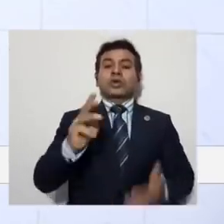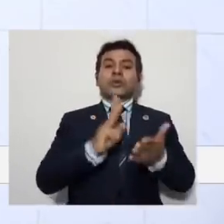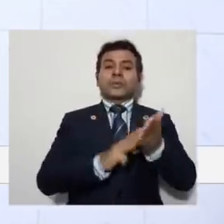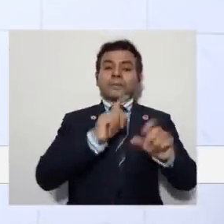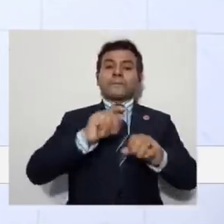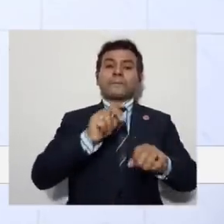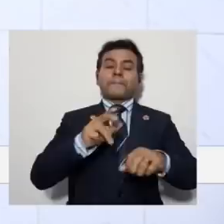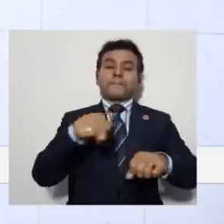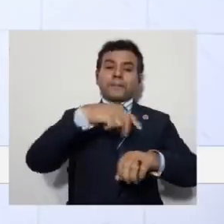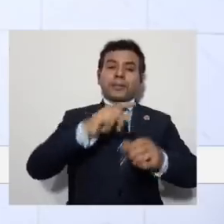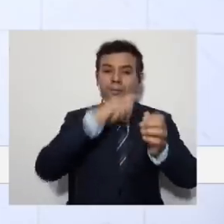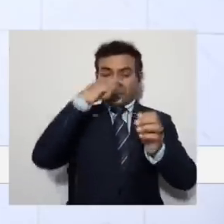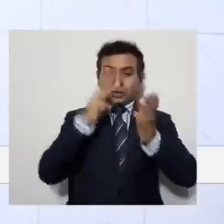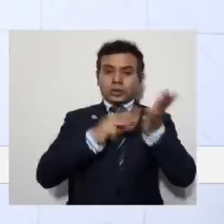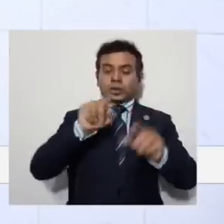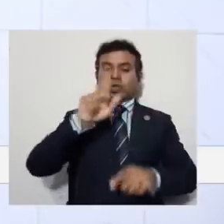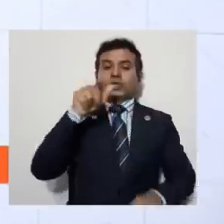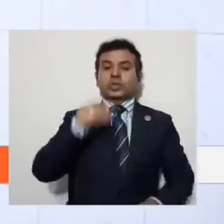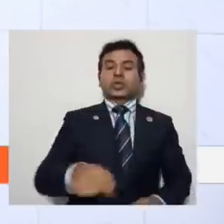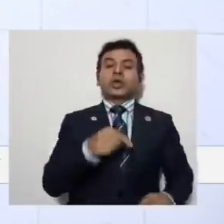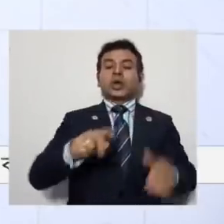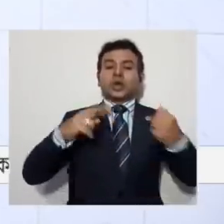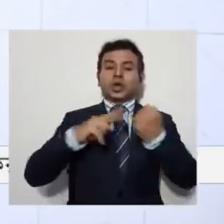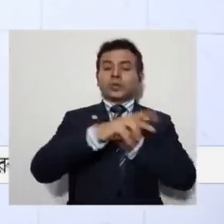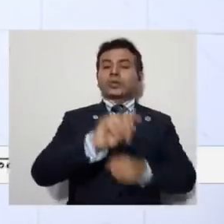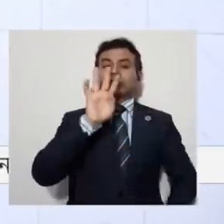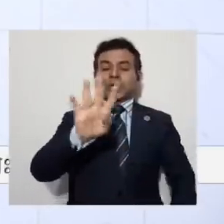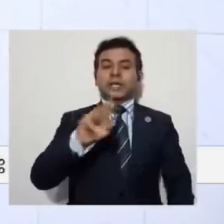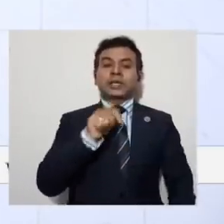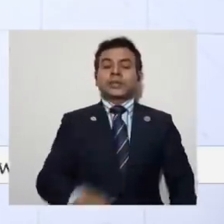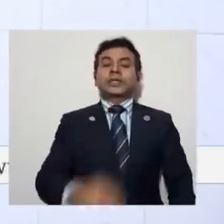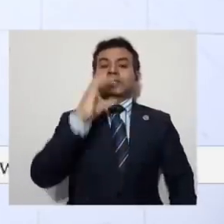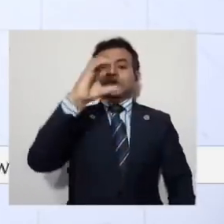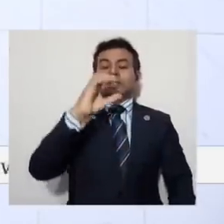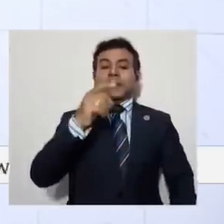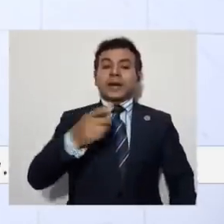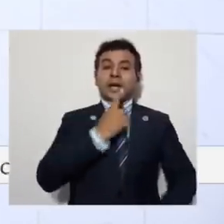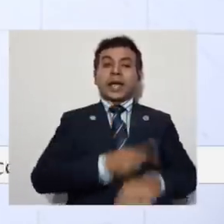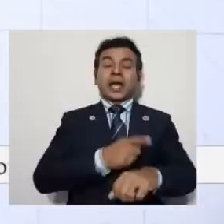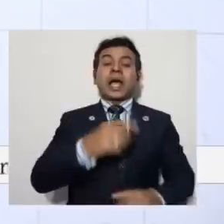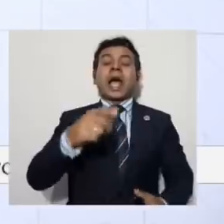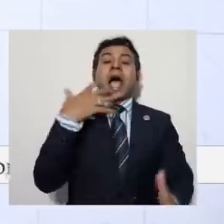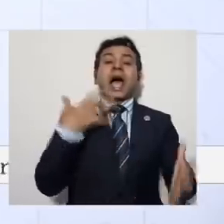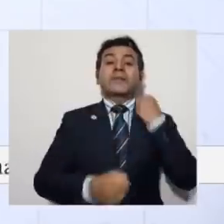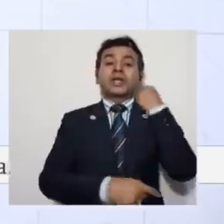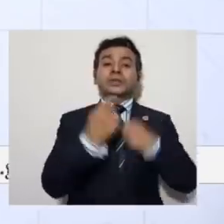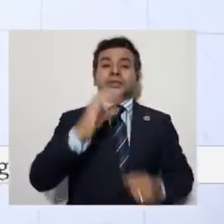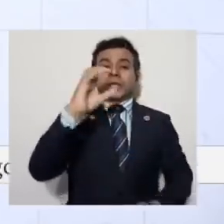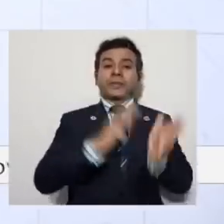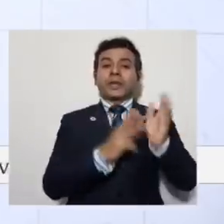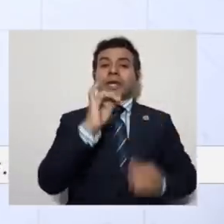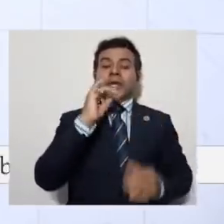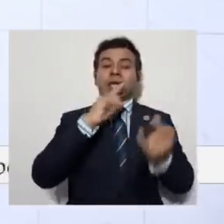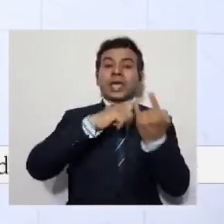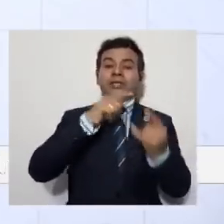7 জন, রাজশাহী ডিভিশন 3 জন, ময়মনসিংহ ডিভিশন 17 জন, রংপুর ডিভিশন 4 জন, এবং সিএমএইচ